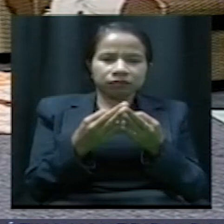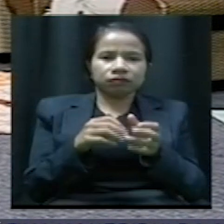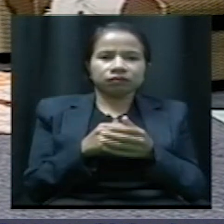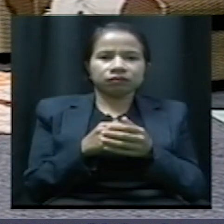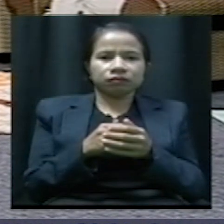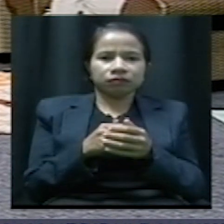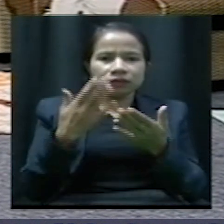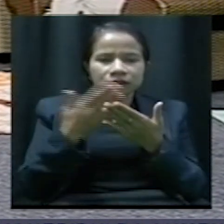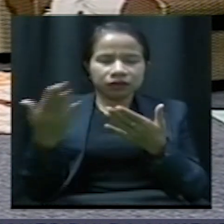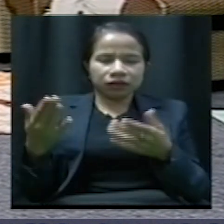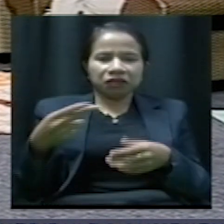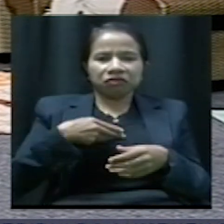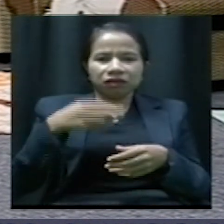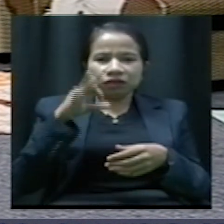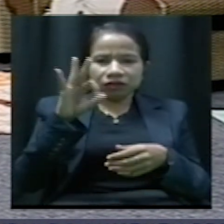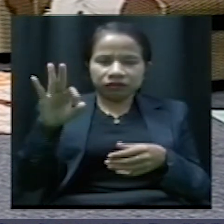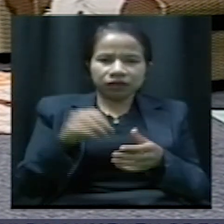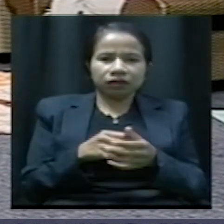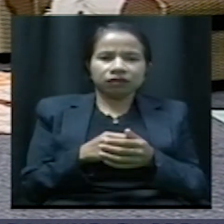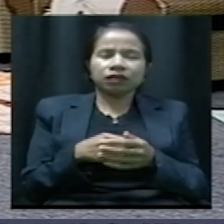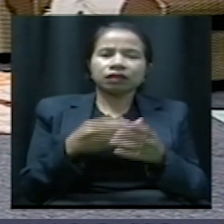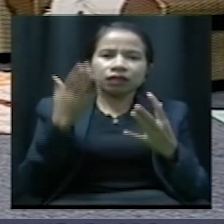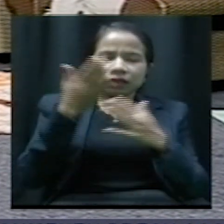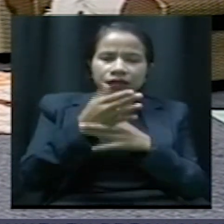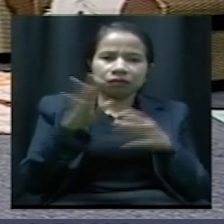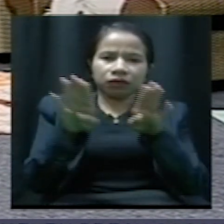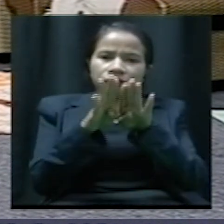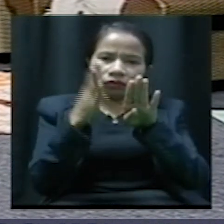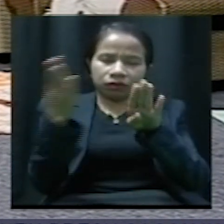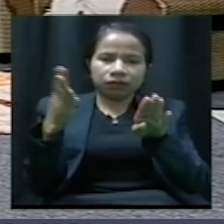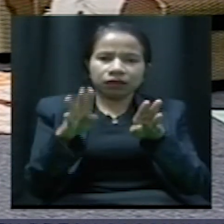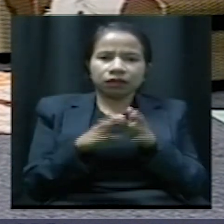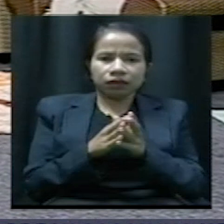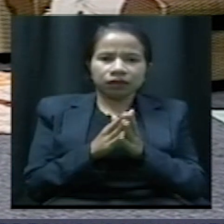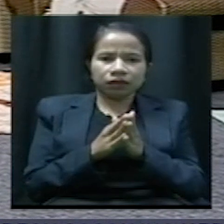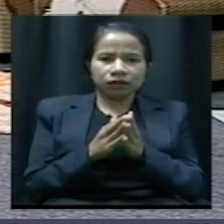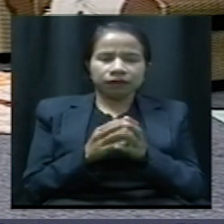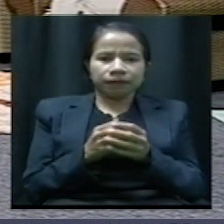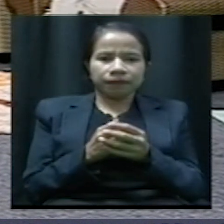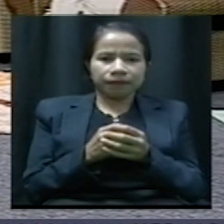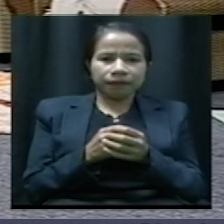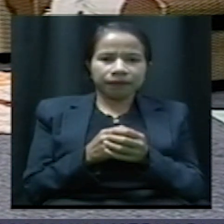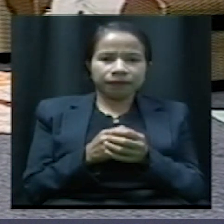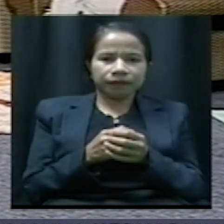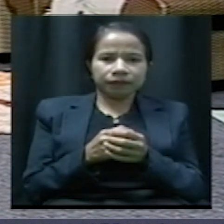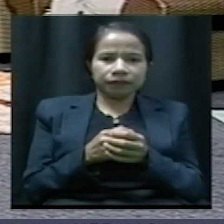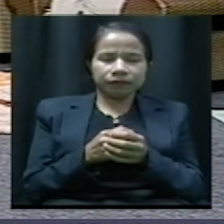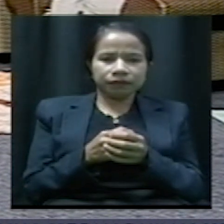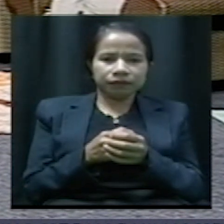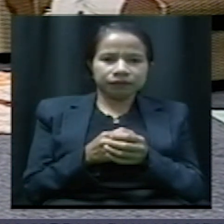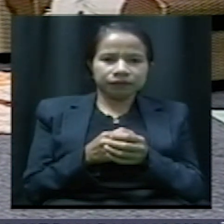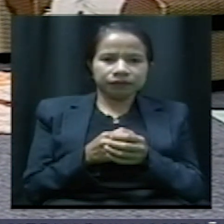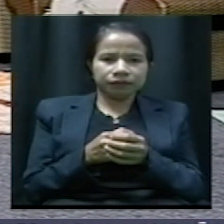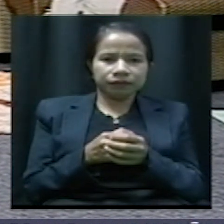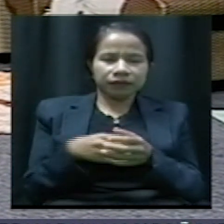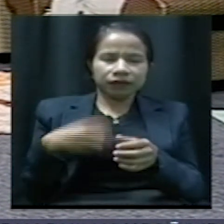fasilidade publik serne, atau haris fating, atau tama portaun prinsipal, minim ne mateng ho 80 medidas ne. Mas